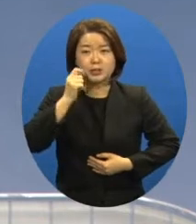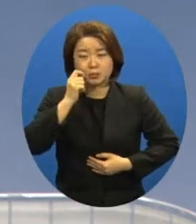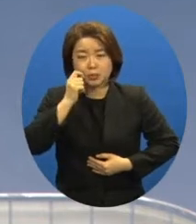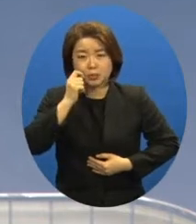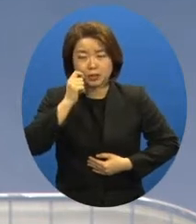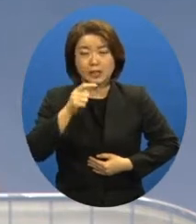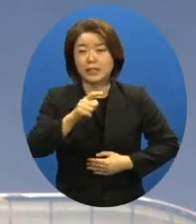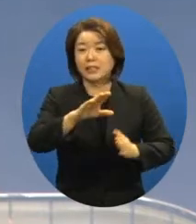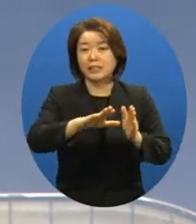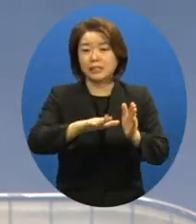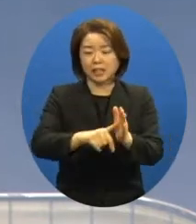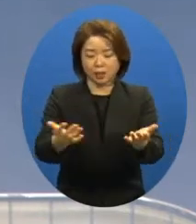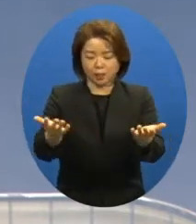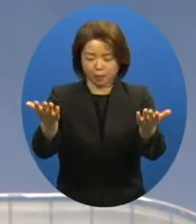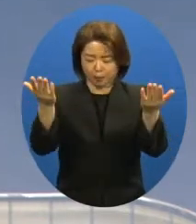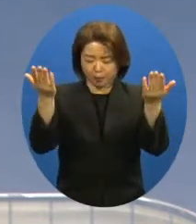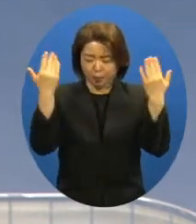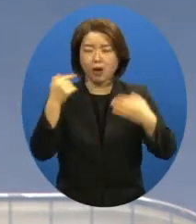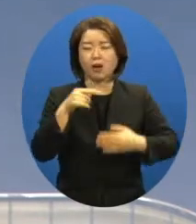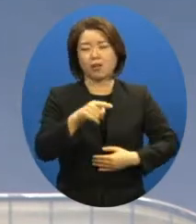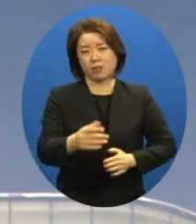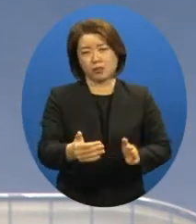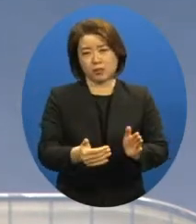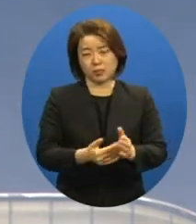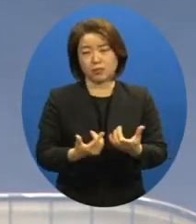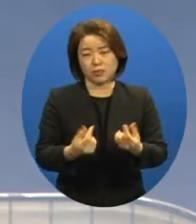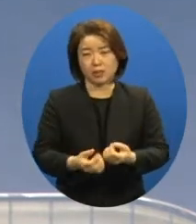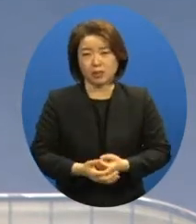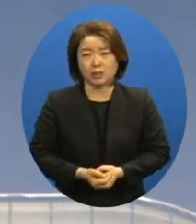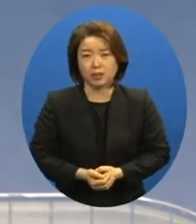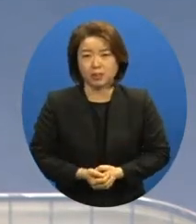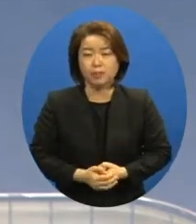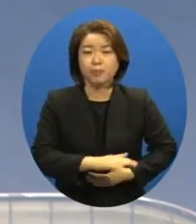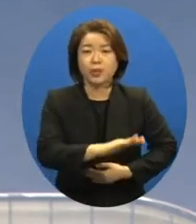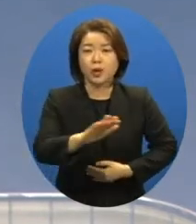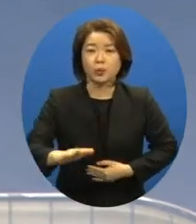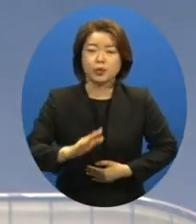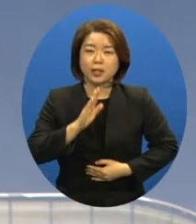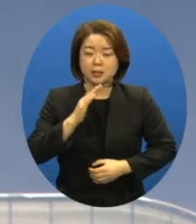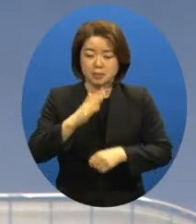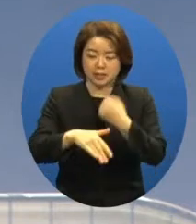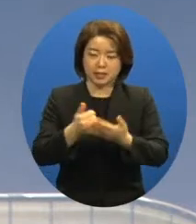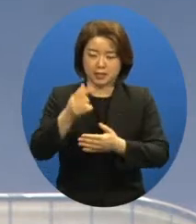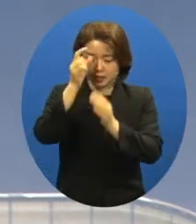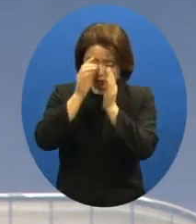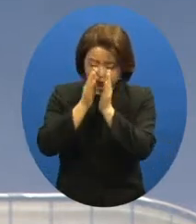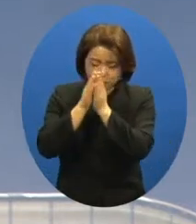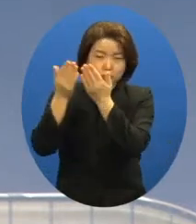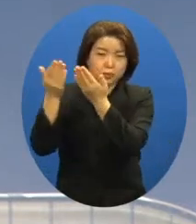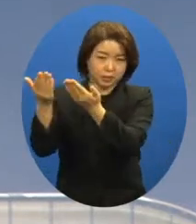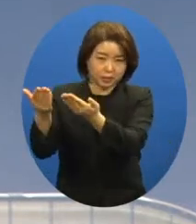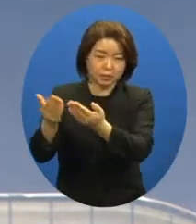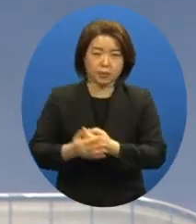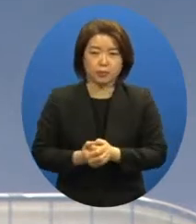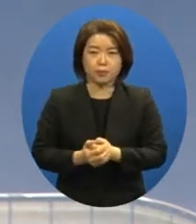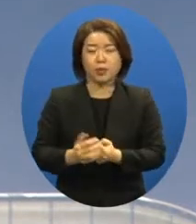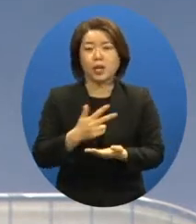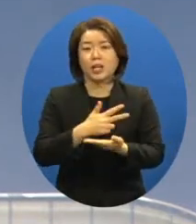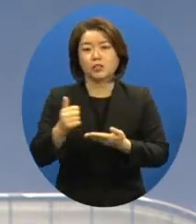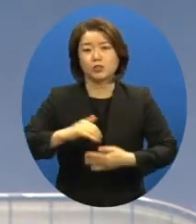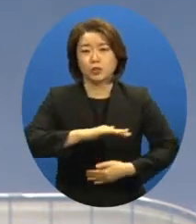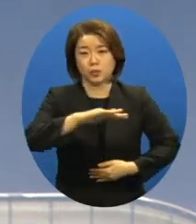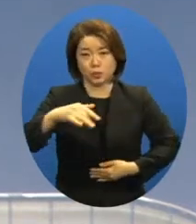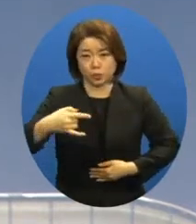이 때가 지나가 버리는 것입니다. 우리가 정말 하나님께 기도하고, 그리고 주님께서